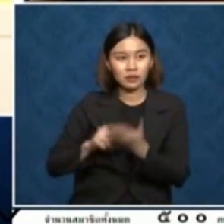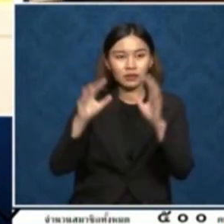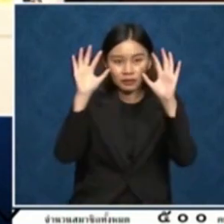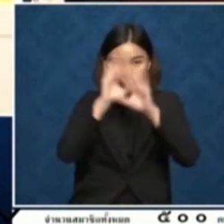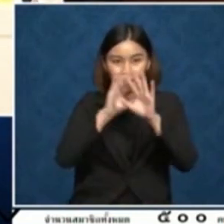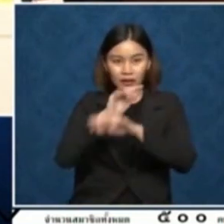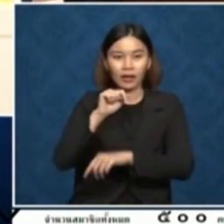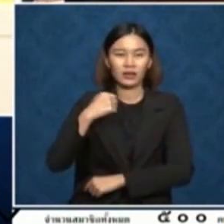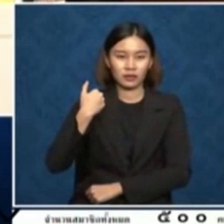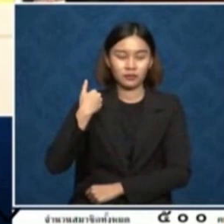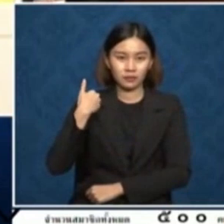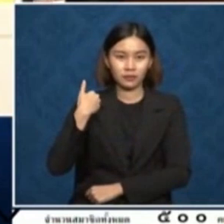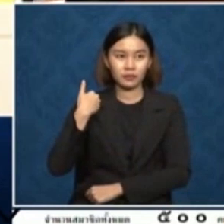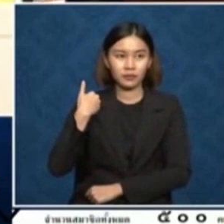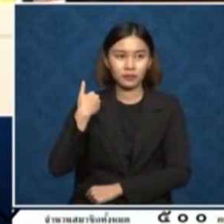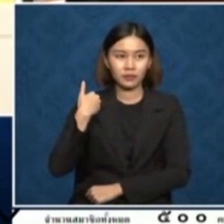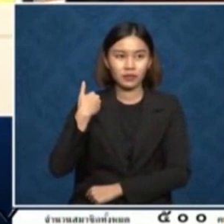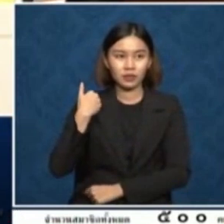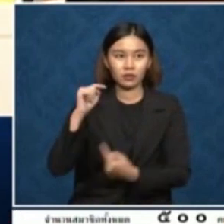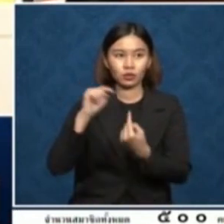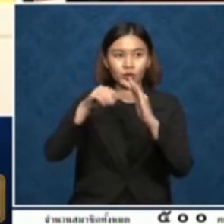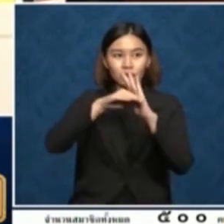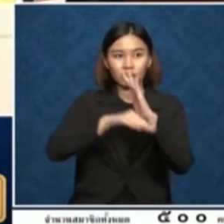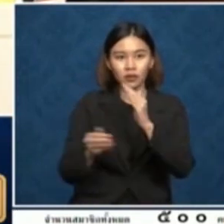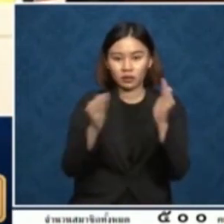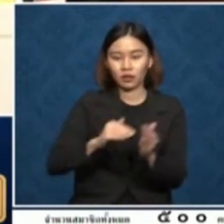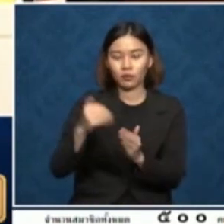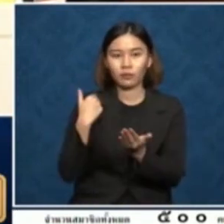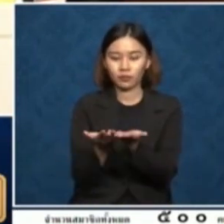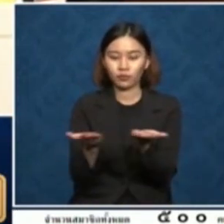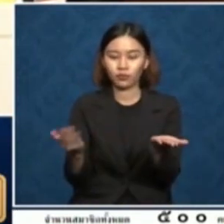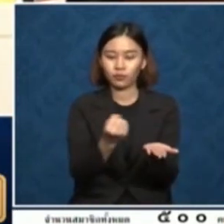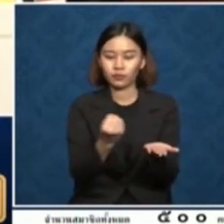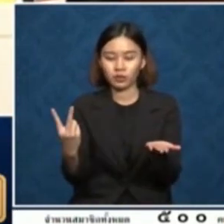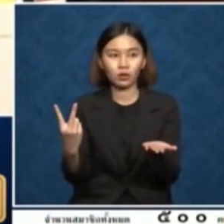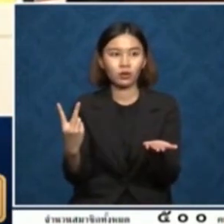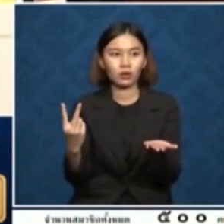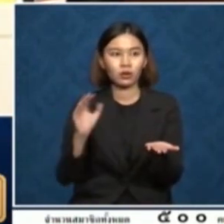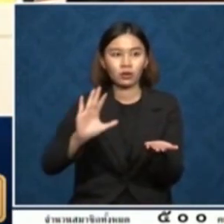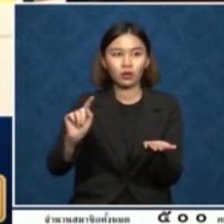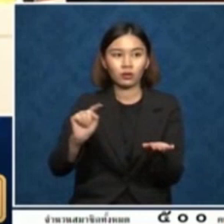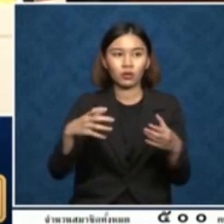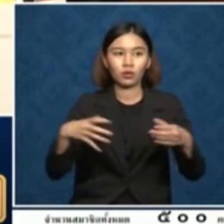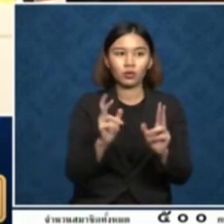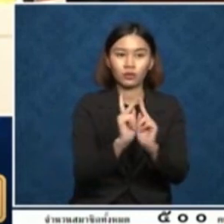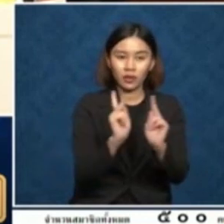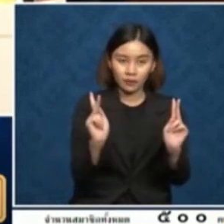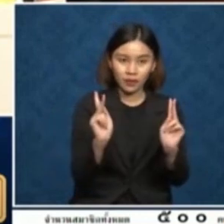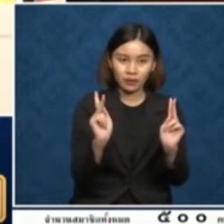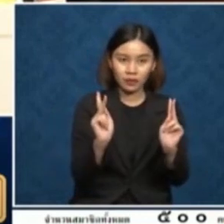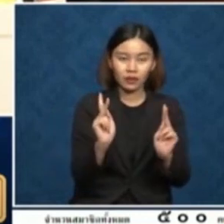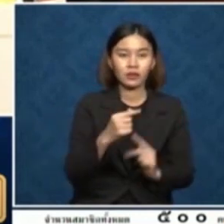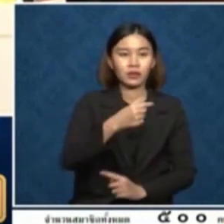ล้ายๆกันเนี่ยครับที่จะเข้าสู่กระบวนการพิจารณาถึง2ฉบับของคณะกรรมการ Gen